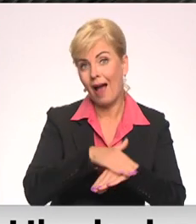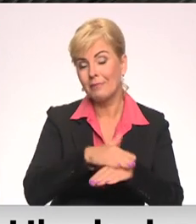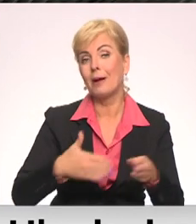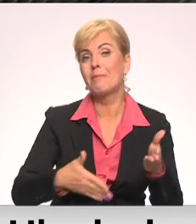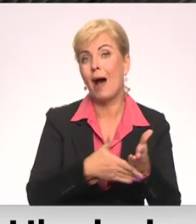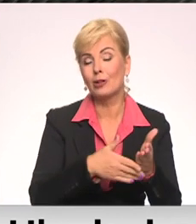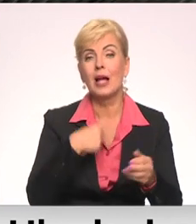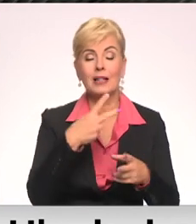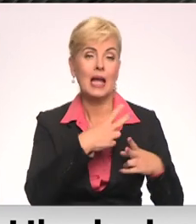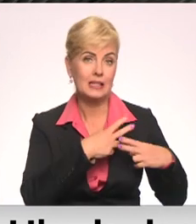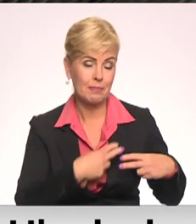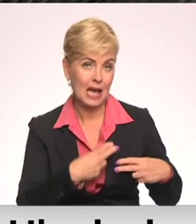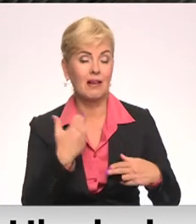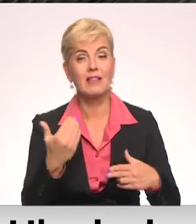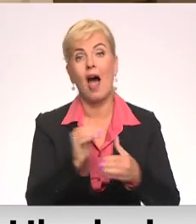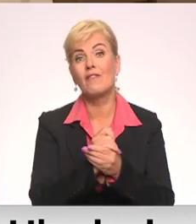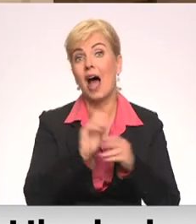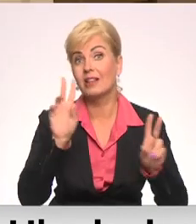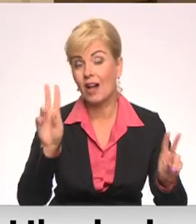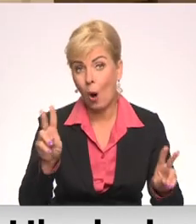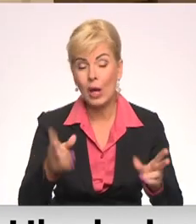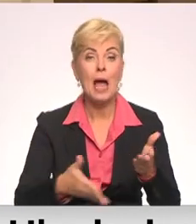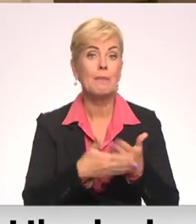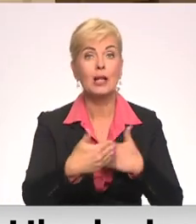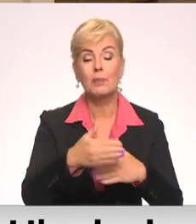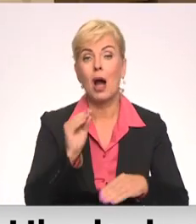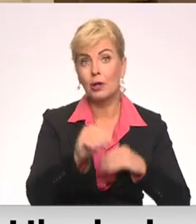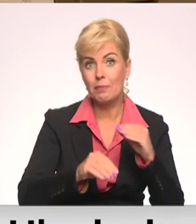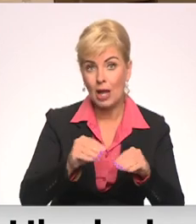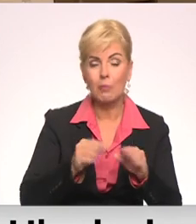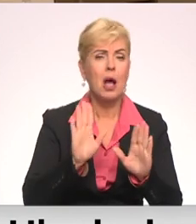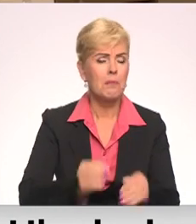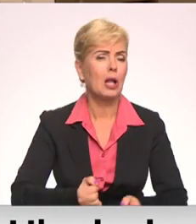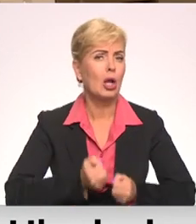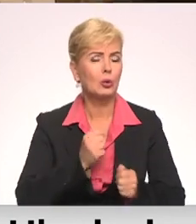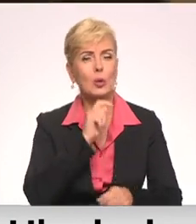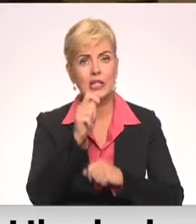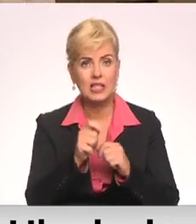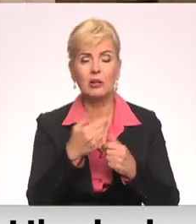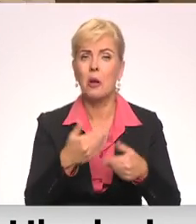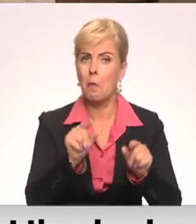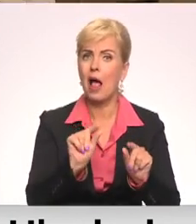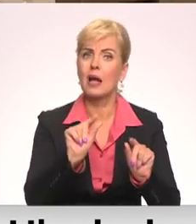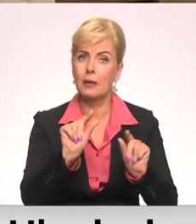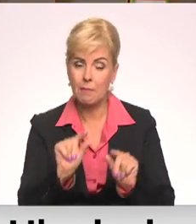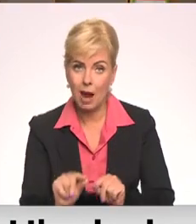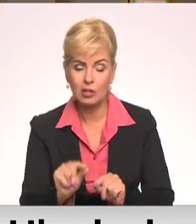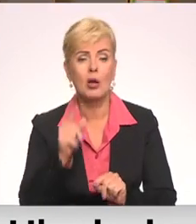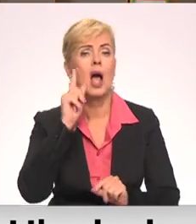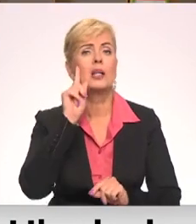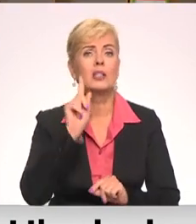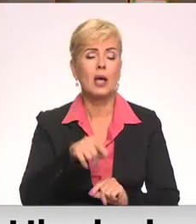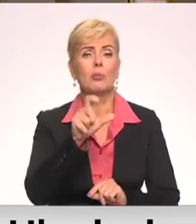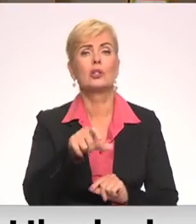palīdzību, saka biedrībā tavi draugi. Palīdzības pakas piepildīt paliekot grūtāk, ziedojumu kļūst mazāk. Es saprotu, ka cilvēki